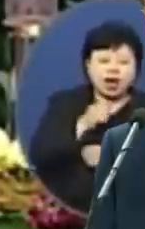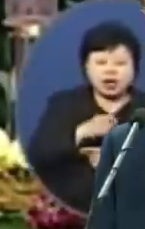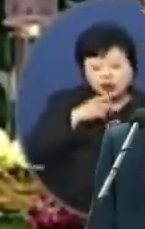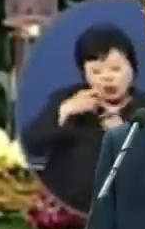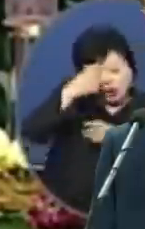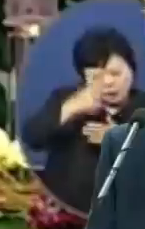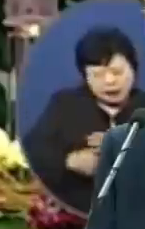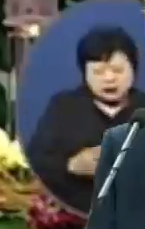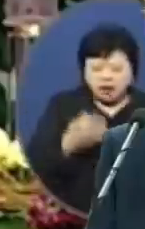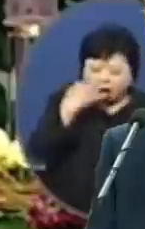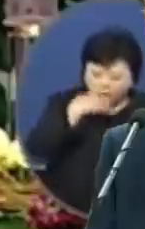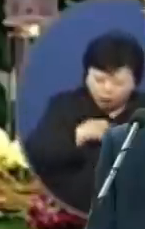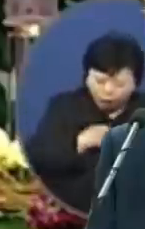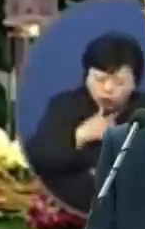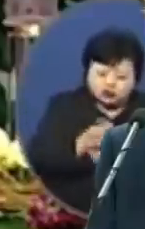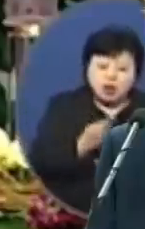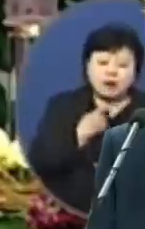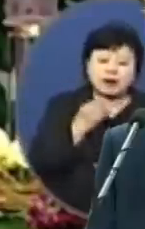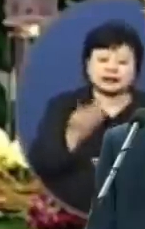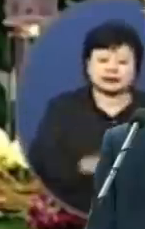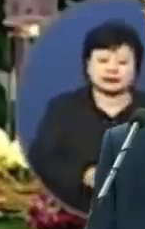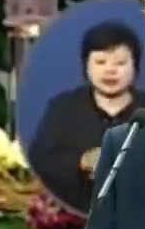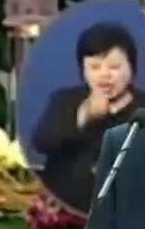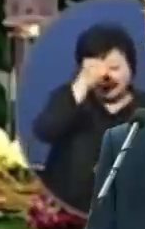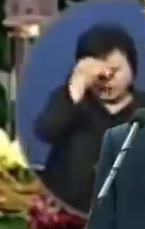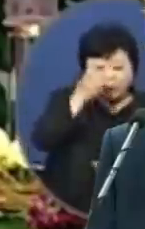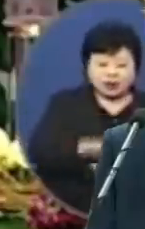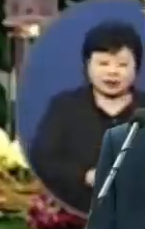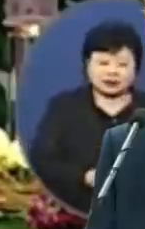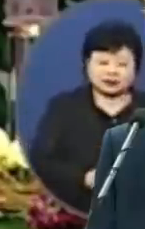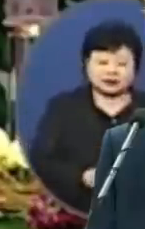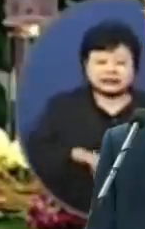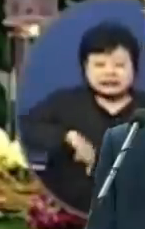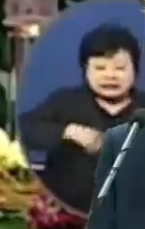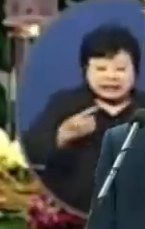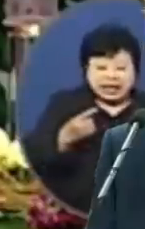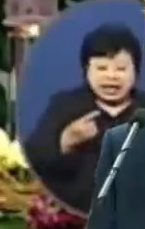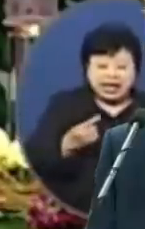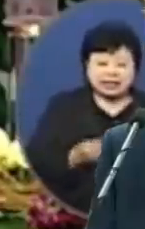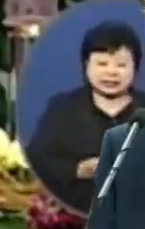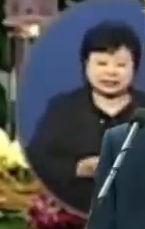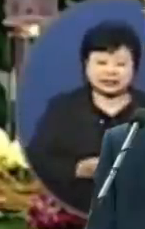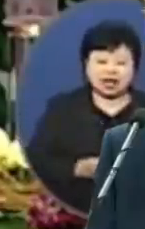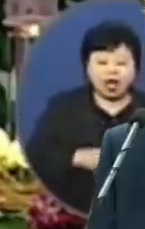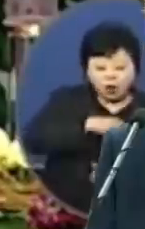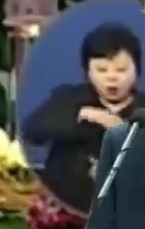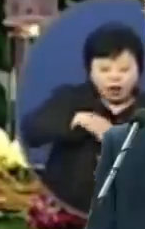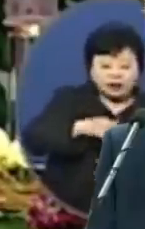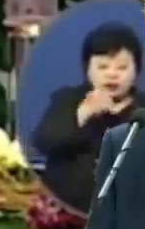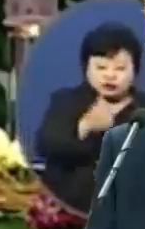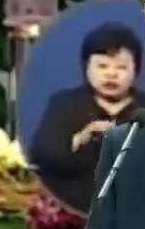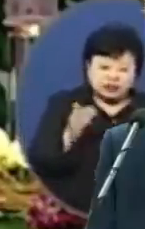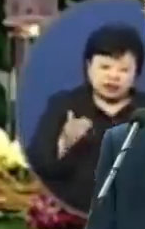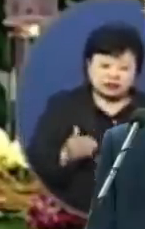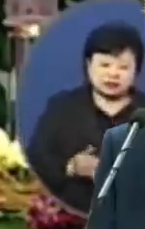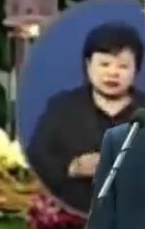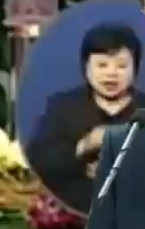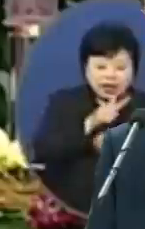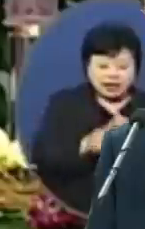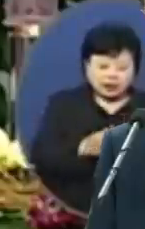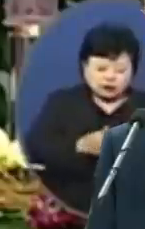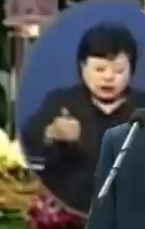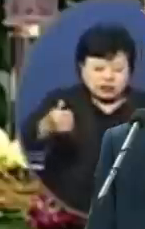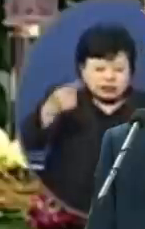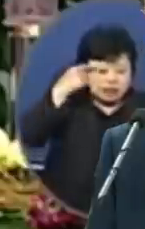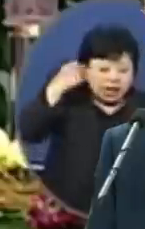그것을 먹게 되고 범죄하게 된 것입니다. 아담과 하와가 자기와 삶의 환경에서 주인이 되어 하나님과 분리 독립된